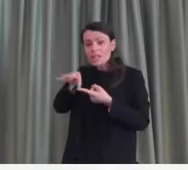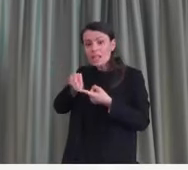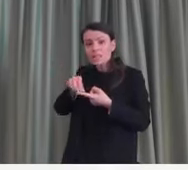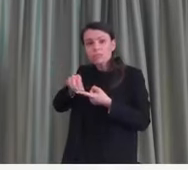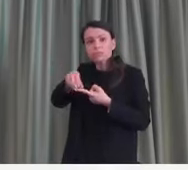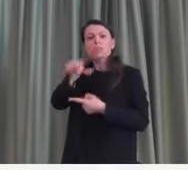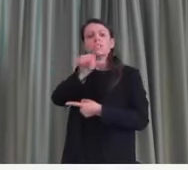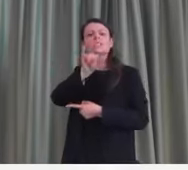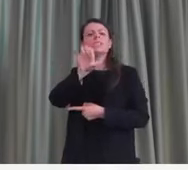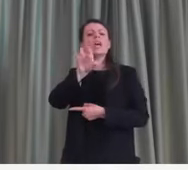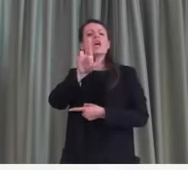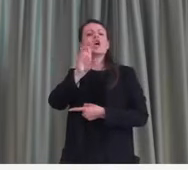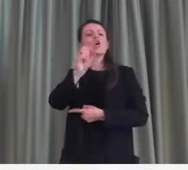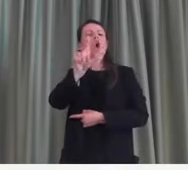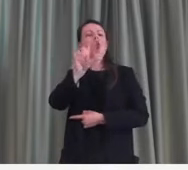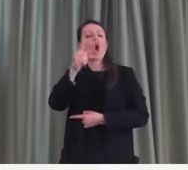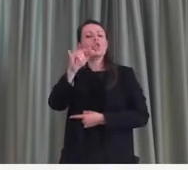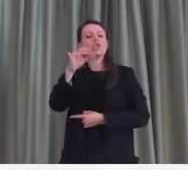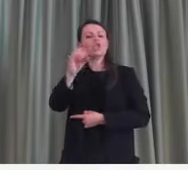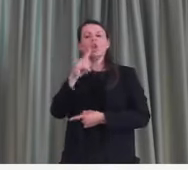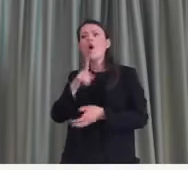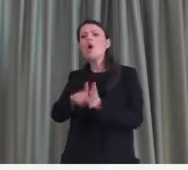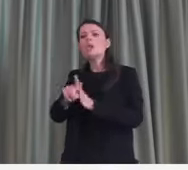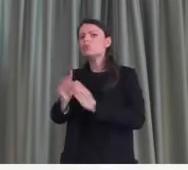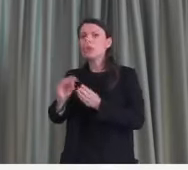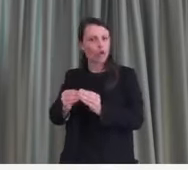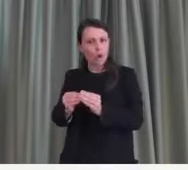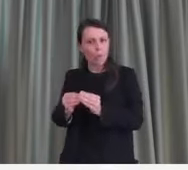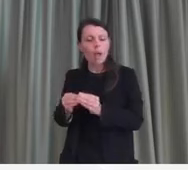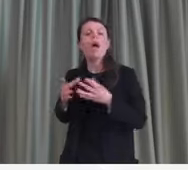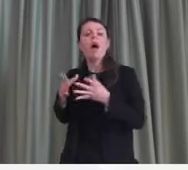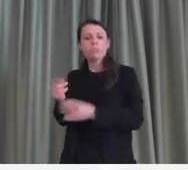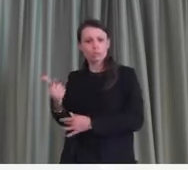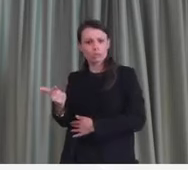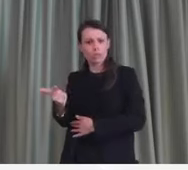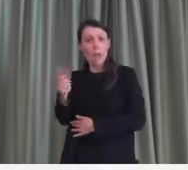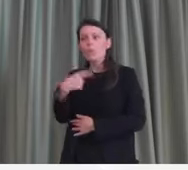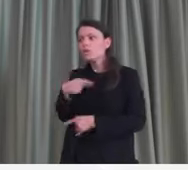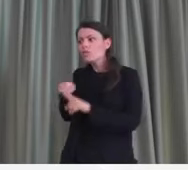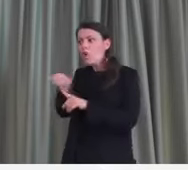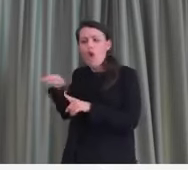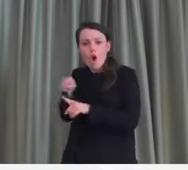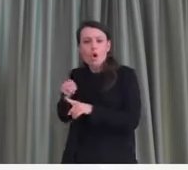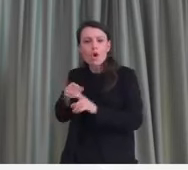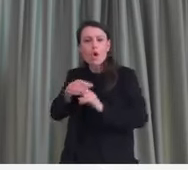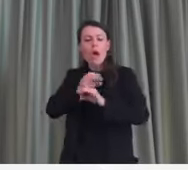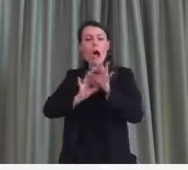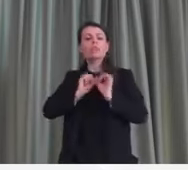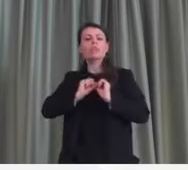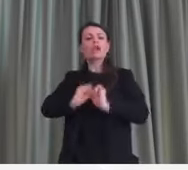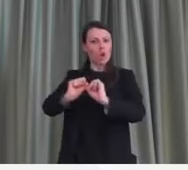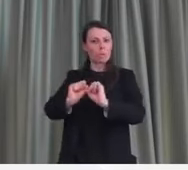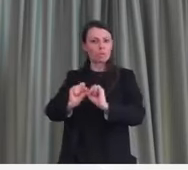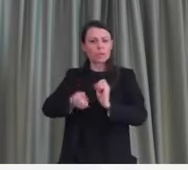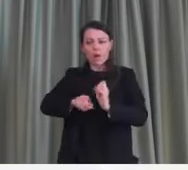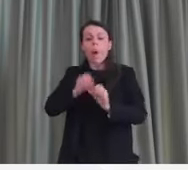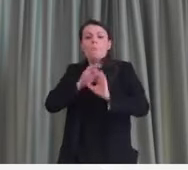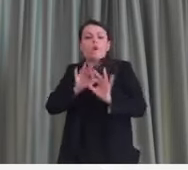perché non avevano ancora sviluppato gli anticorpi allora capit e qual è il rischio per noi e per gli altri se pensiamo di essere